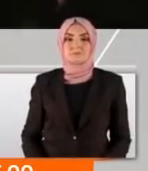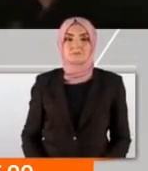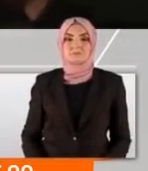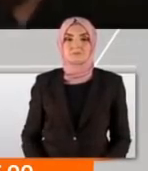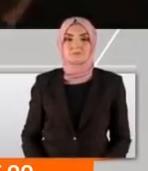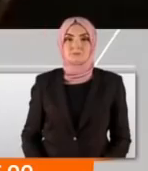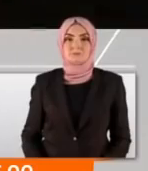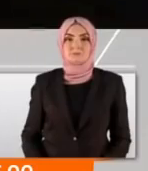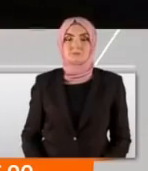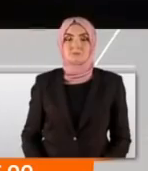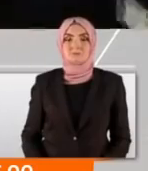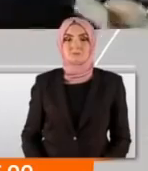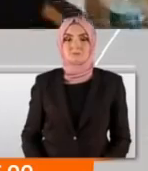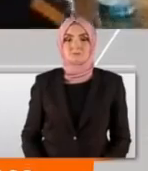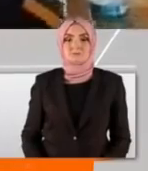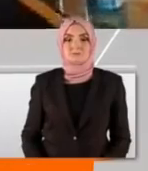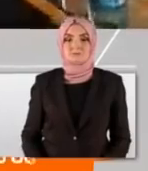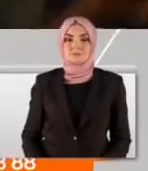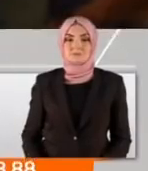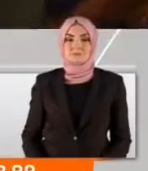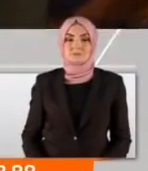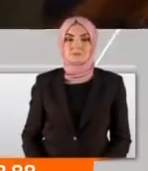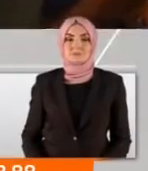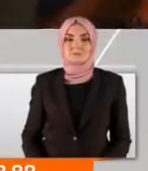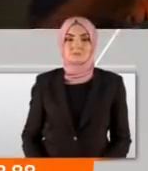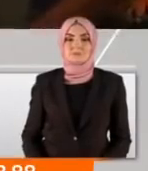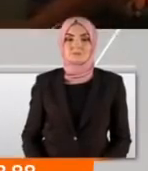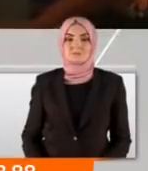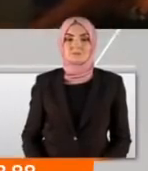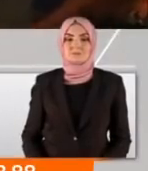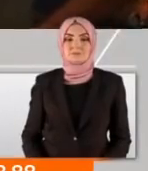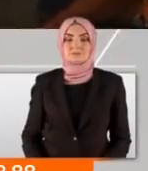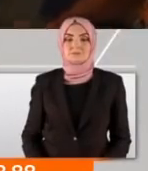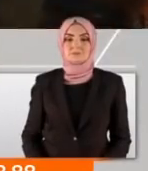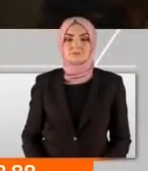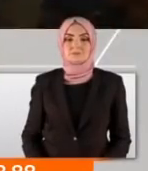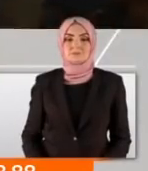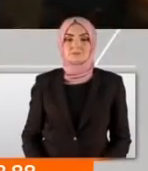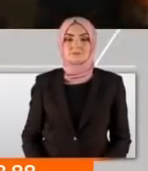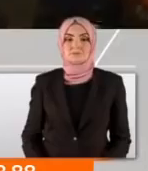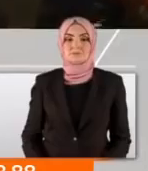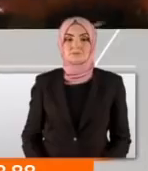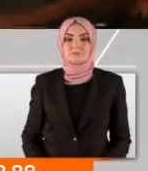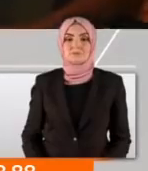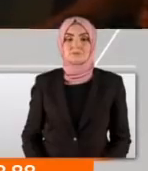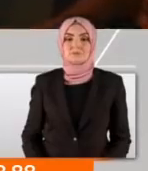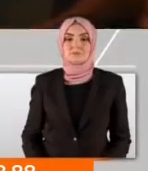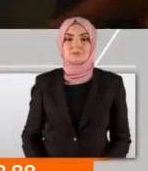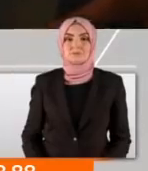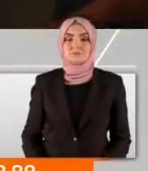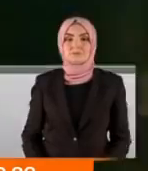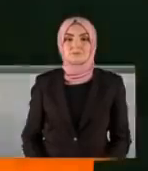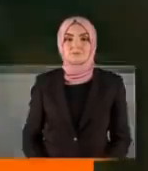978 tane at, anahtarları sökülerek. Biz sahiplendirdik diyorlar. Kime sahiplendirdiniz? Özel bilgi. Nereye